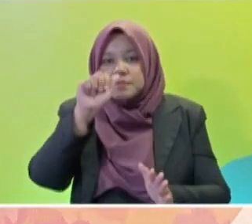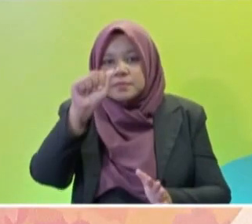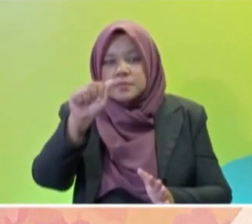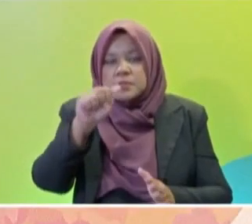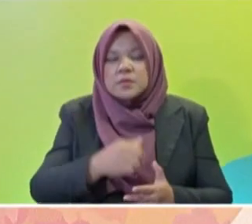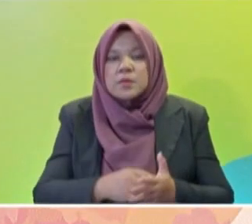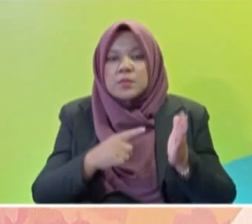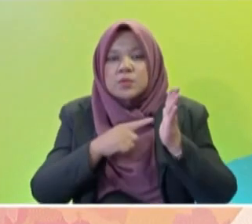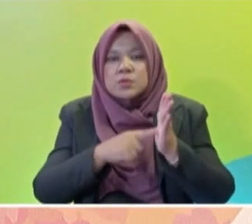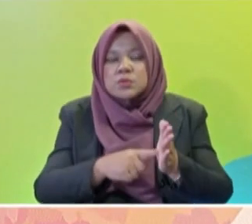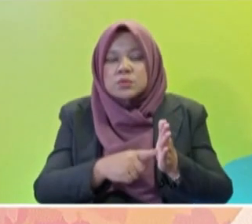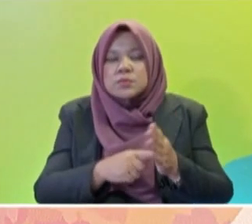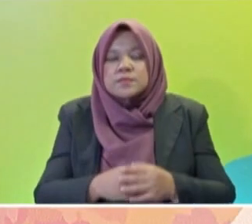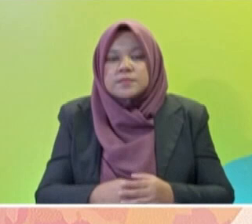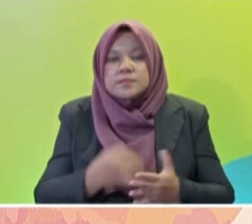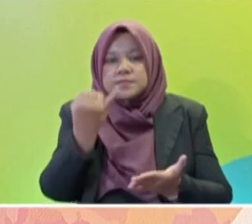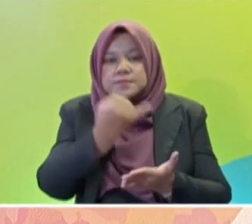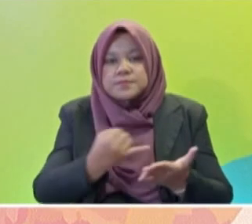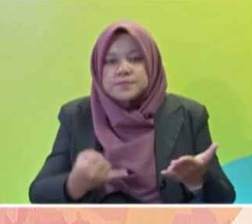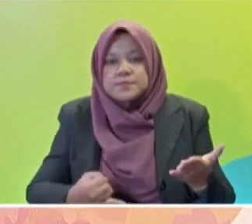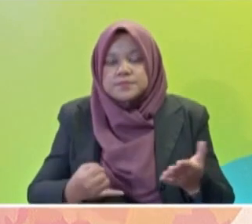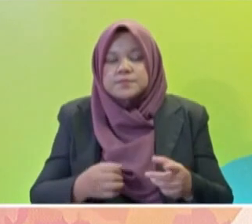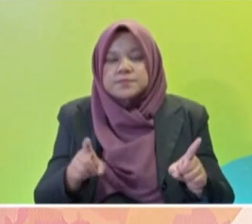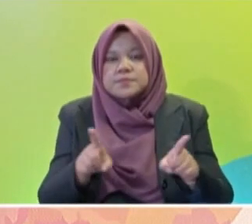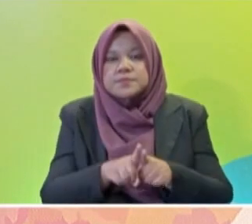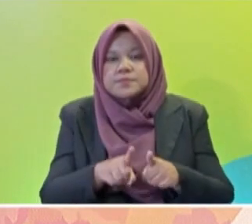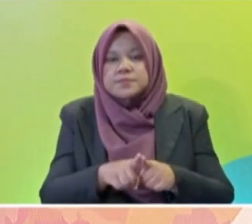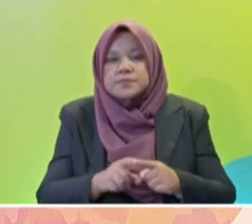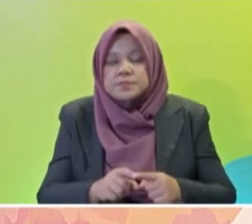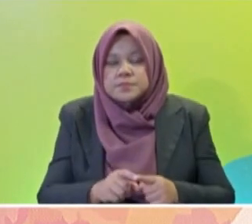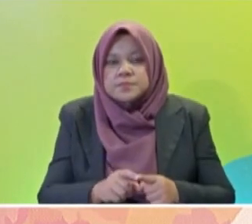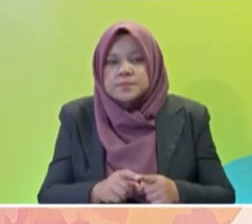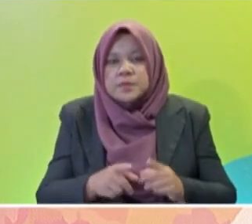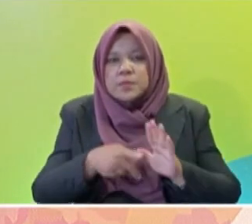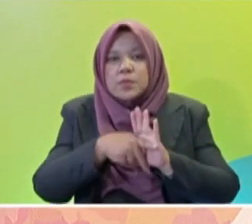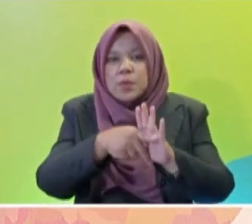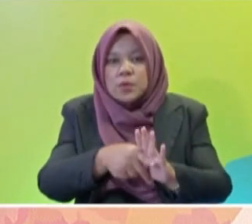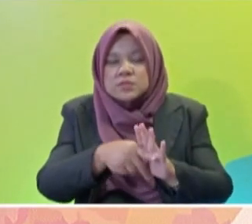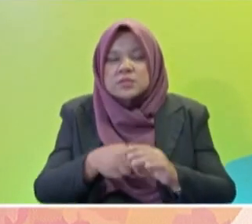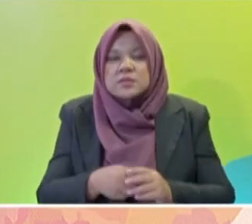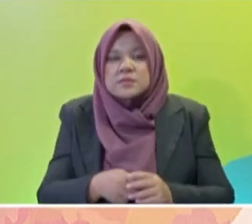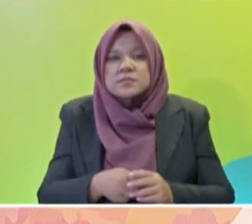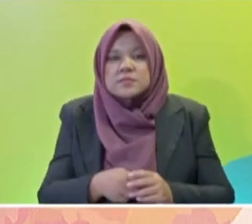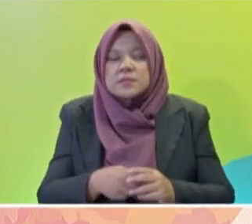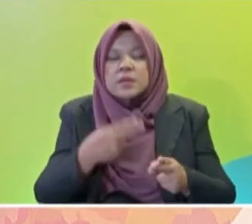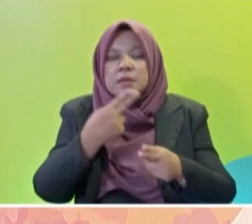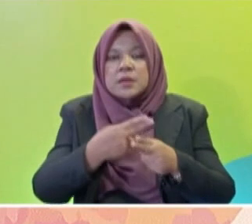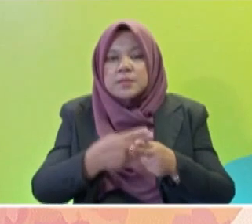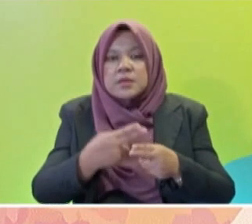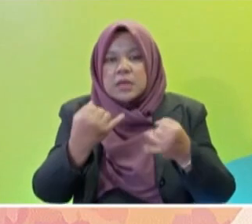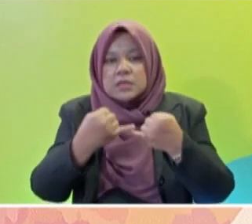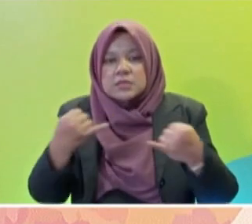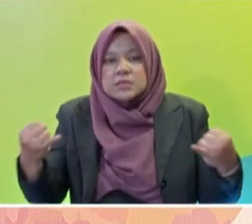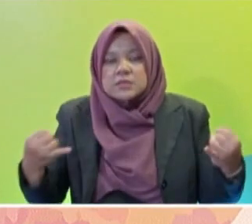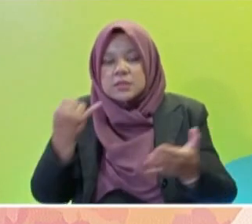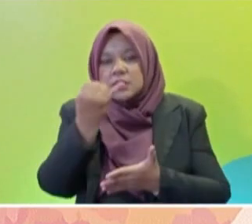menunjukkan beberapa karya yang telah dihasilkan semua proses menghasilkan promosi dan dengan raja di bawah namakan jenis lah yang